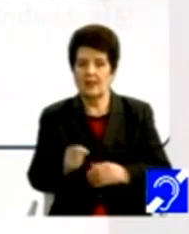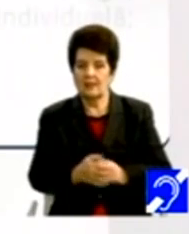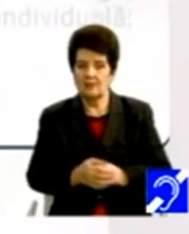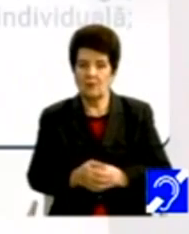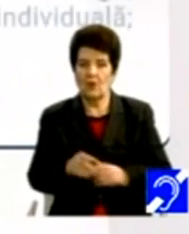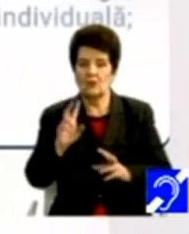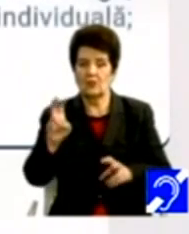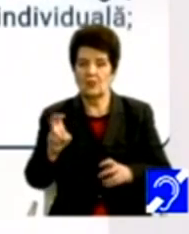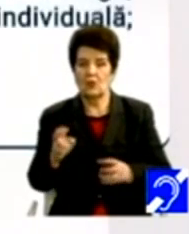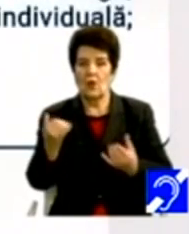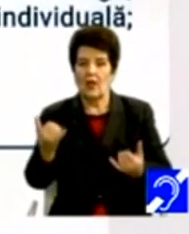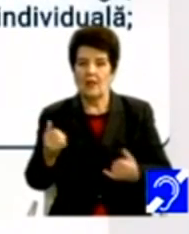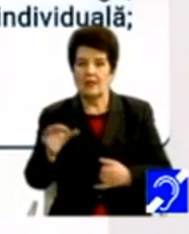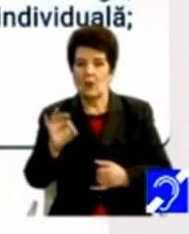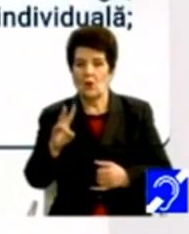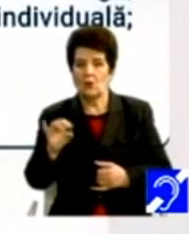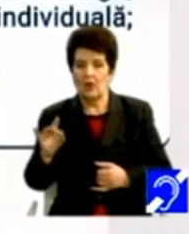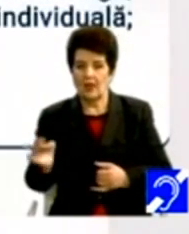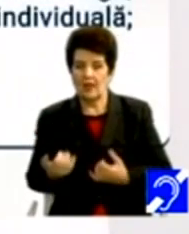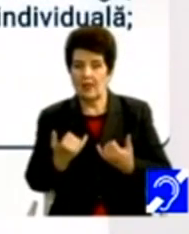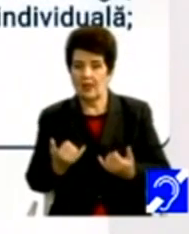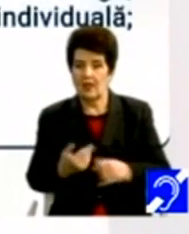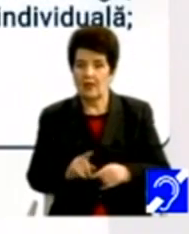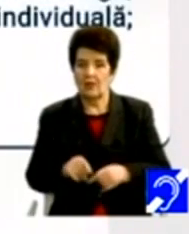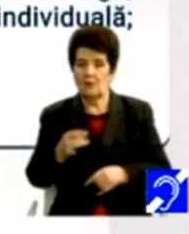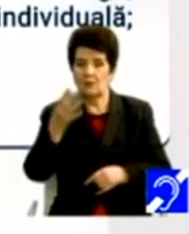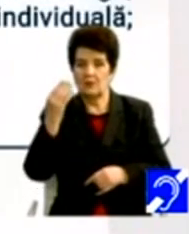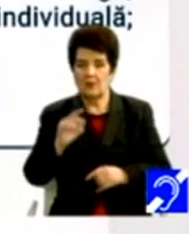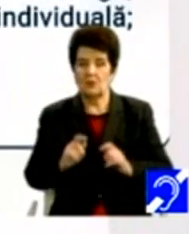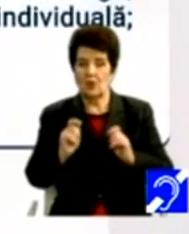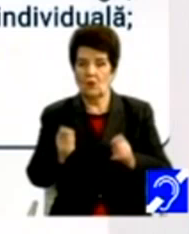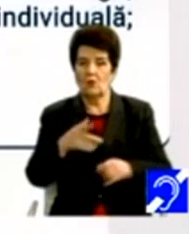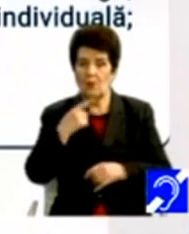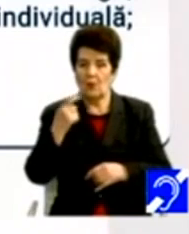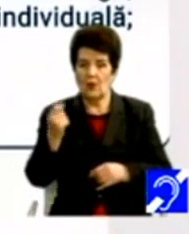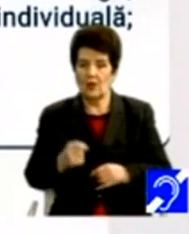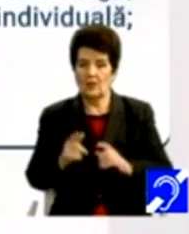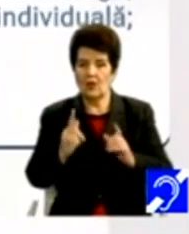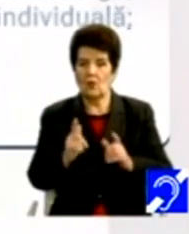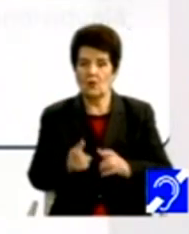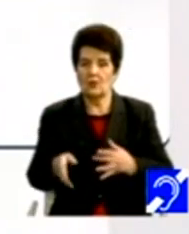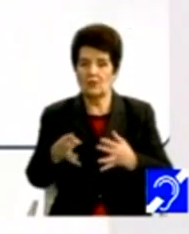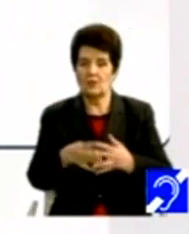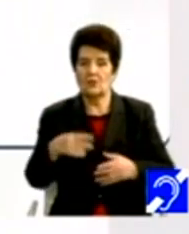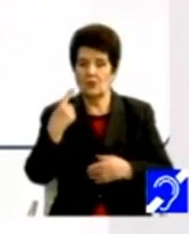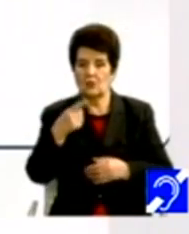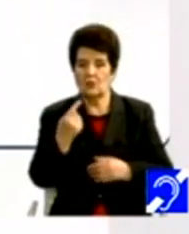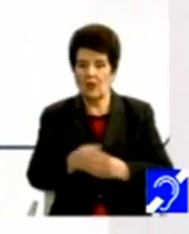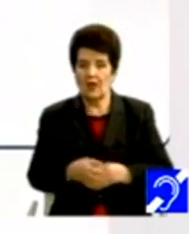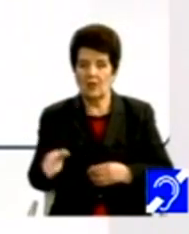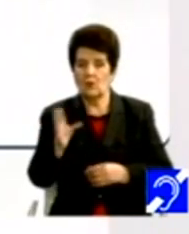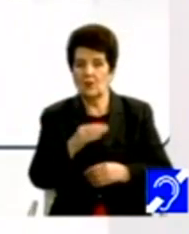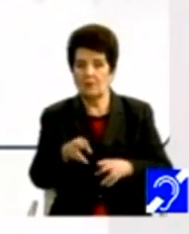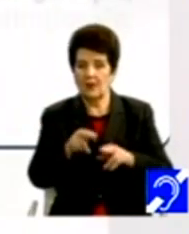decorații și titluri de onoare, soluționează problemele cetățeniei Republicii Moldova și acordă azil politic, acordă grațiere individuală, poate